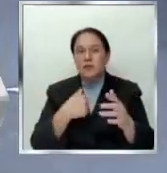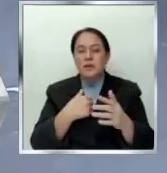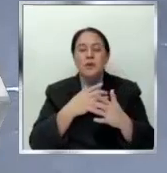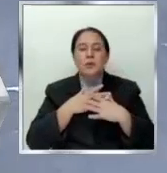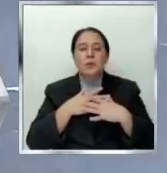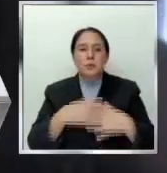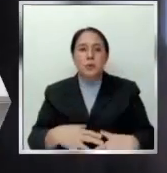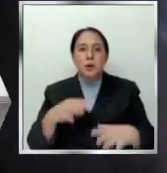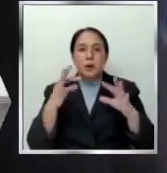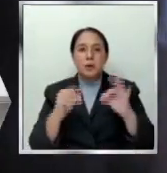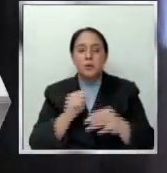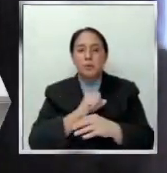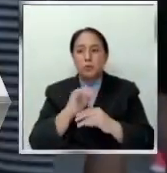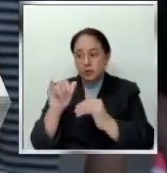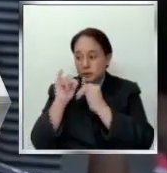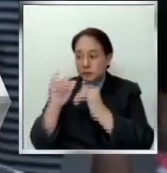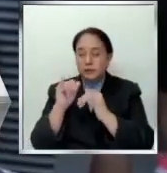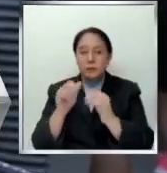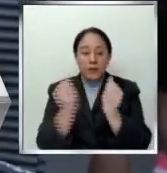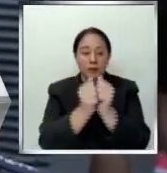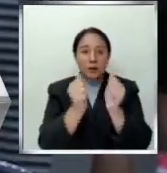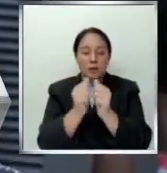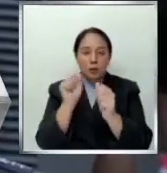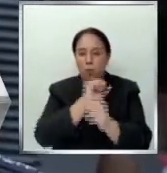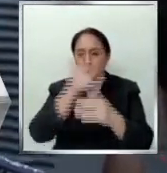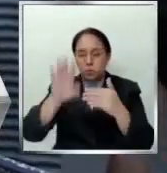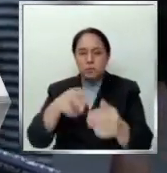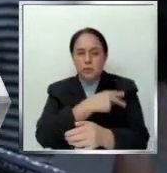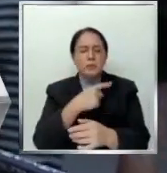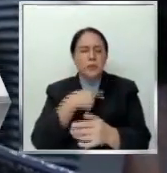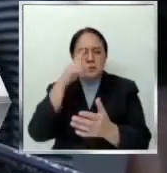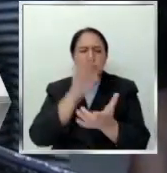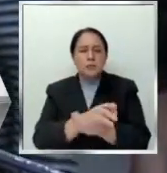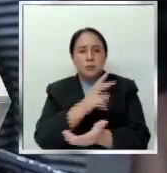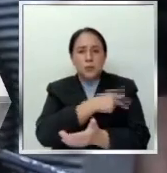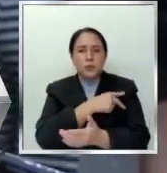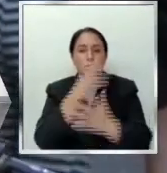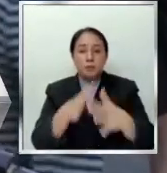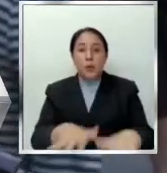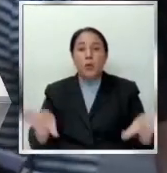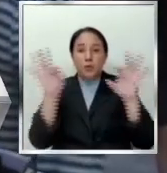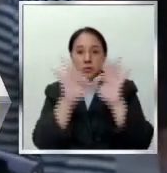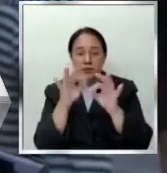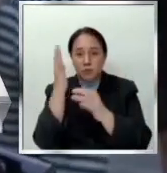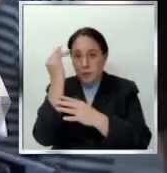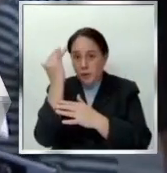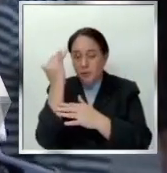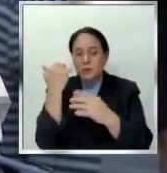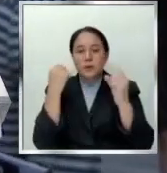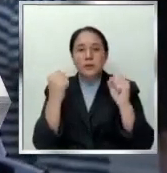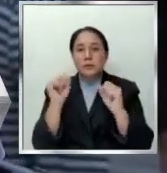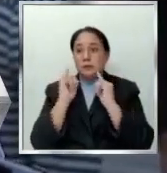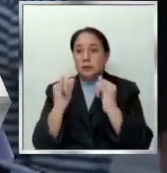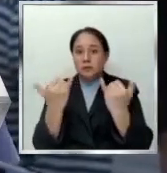kung puro kapwa bakunado ang kasakay. Naniniwala naman po ako sa vaccine na mahalaga po yung vaccine kasi parang katulad po ngayon,